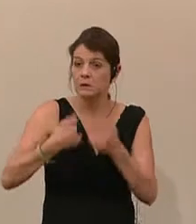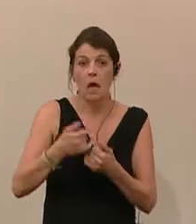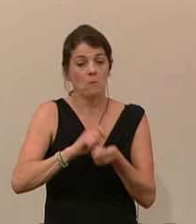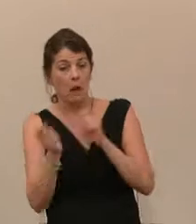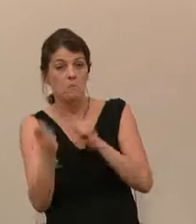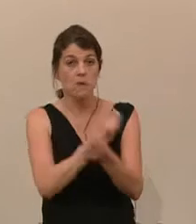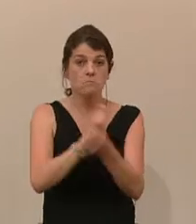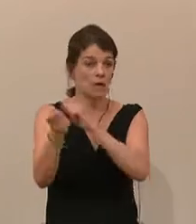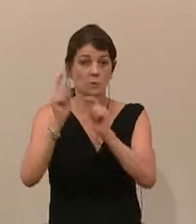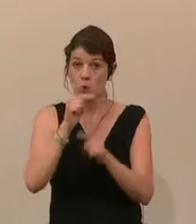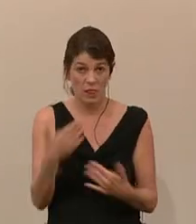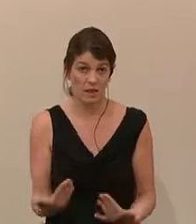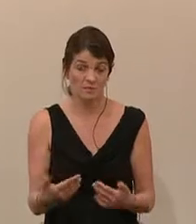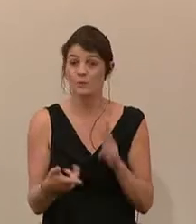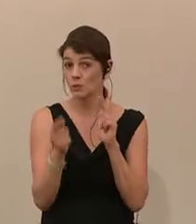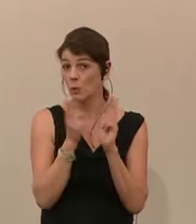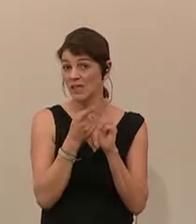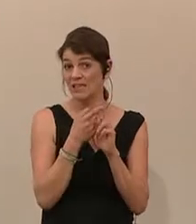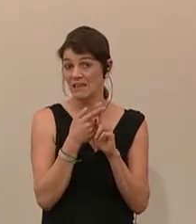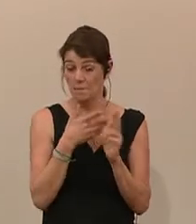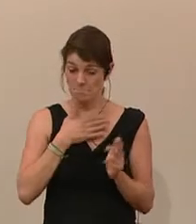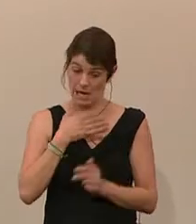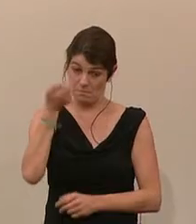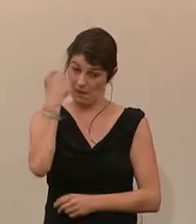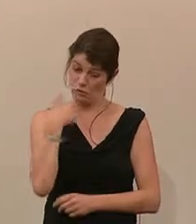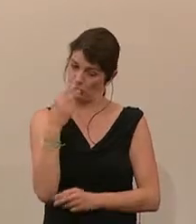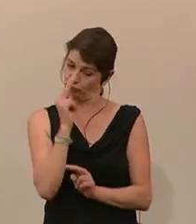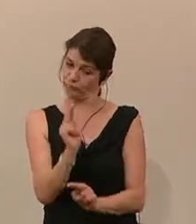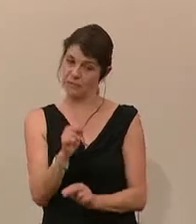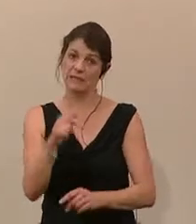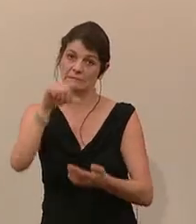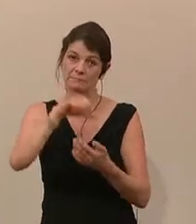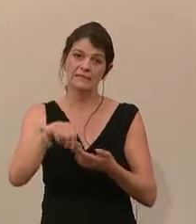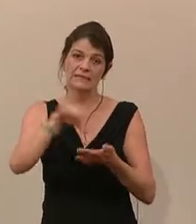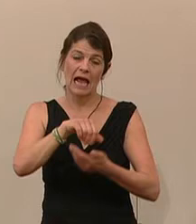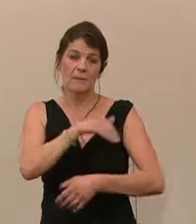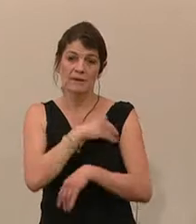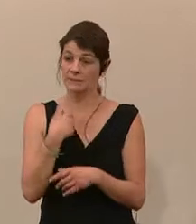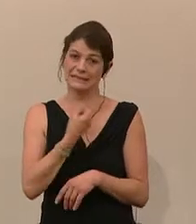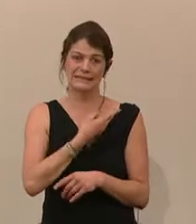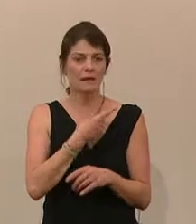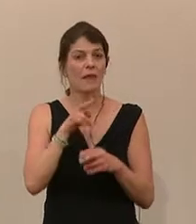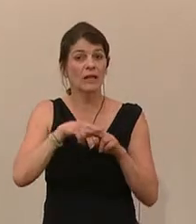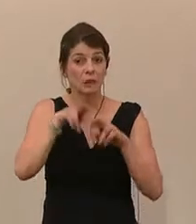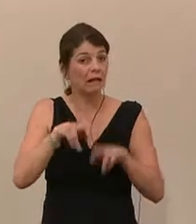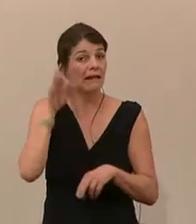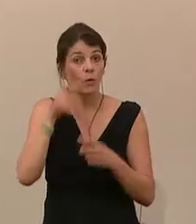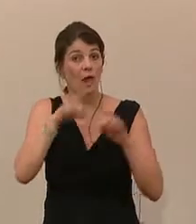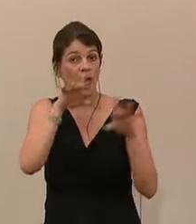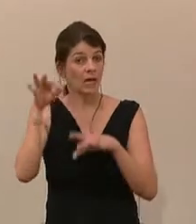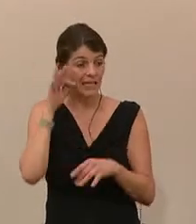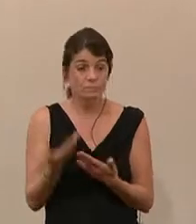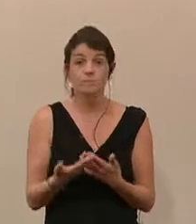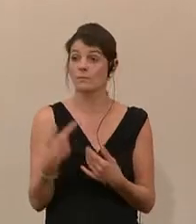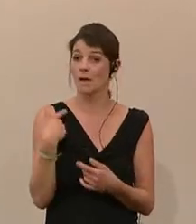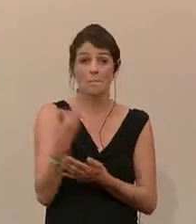ändern. Und drittens meine Sicht über die Zentralmatura als Nationalrätin und Lehrerin. Unser